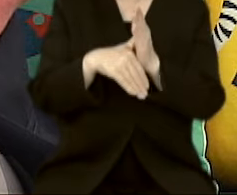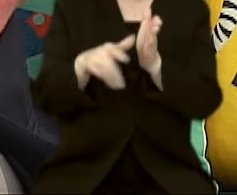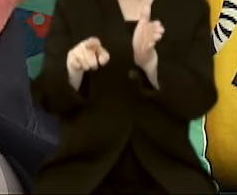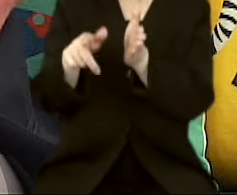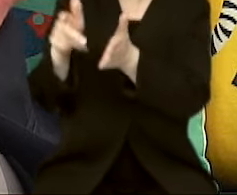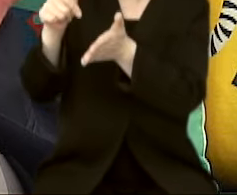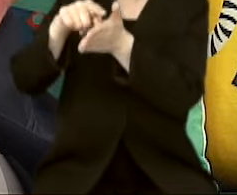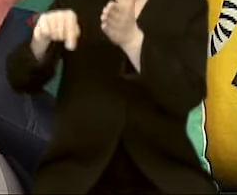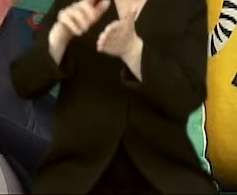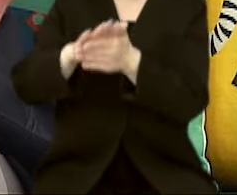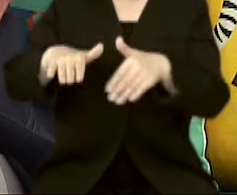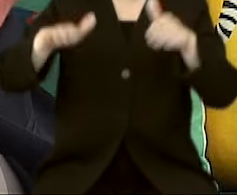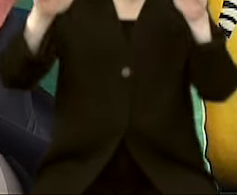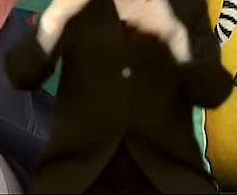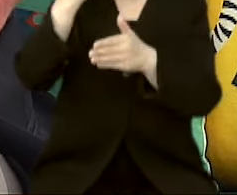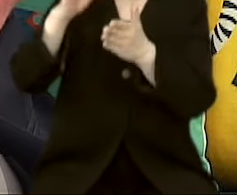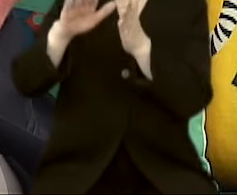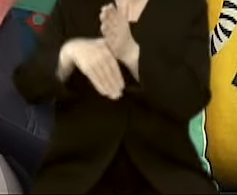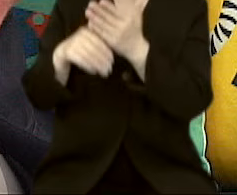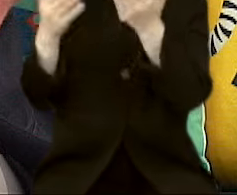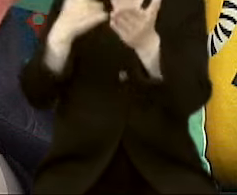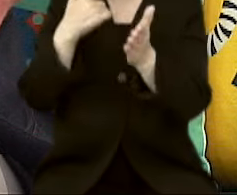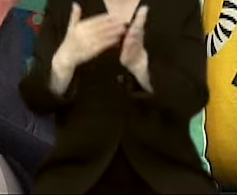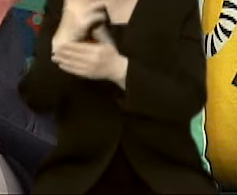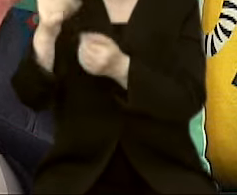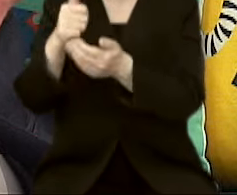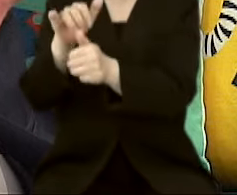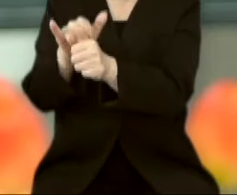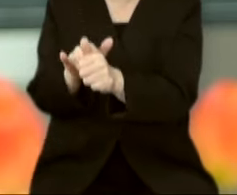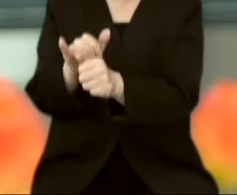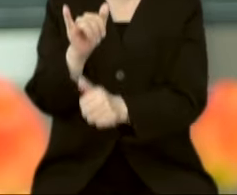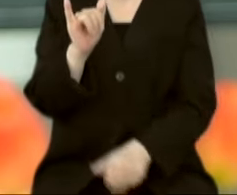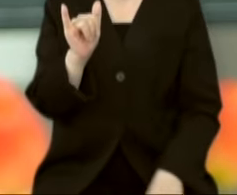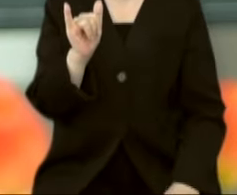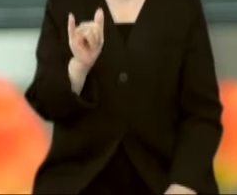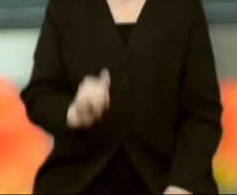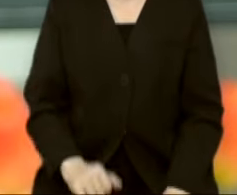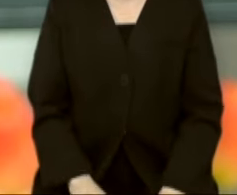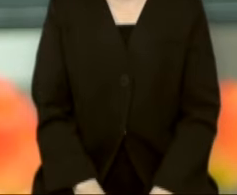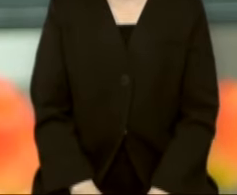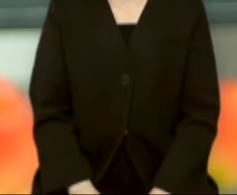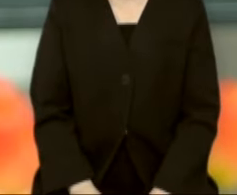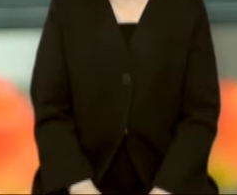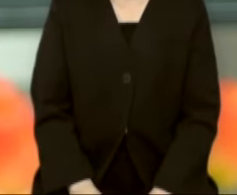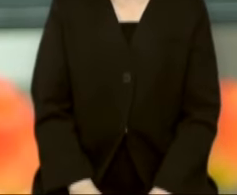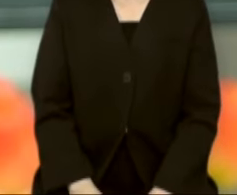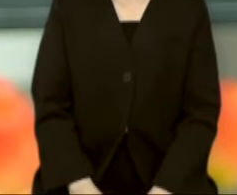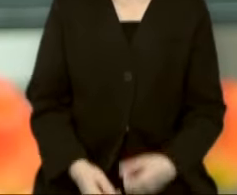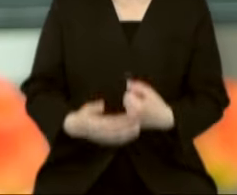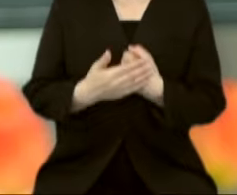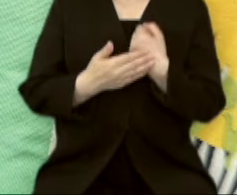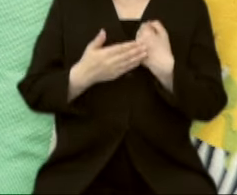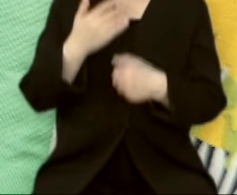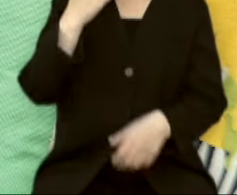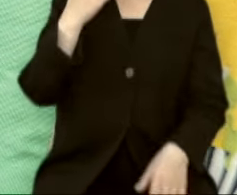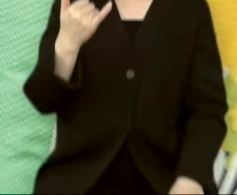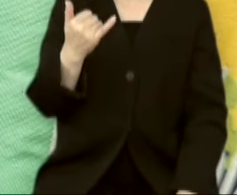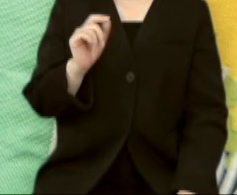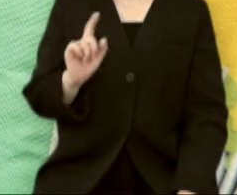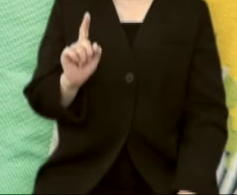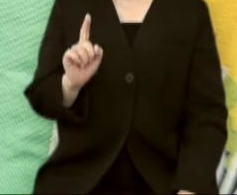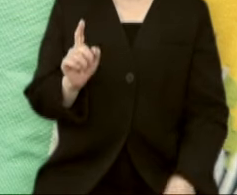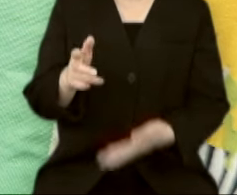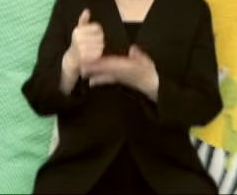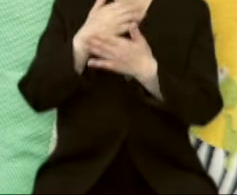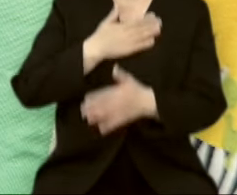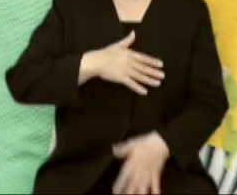네. 청년이 돼서 헌신해서 하나님을 또 섬기는 아멘. 그런 아이들이 많이 생겼고 네. 덕분에 그 부모님들이